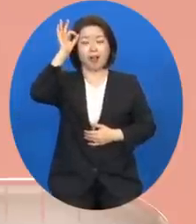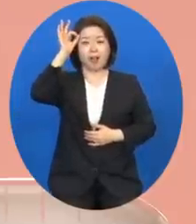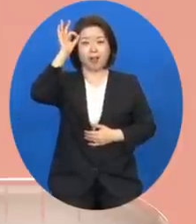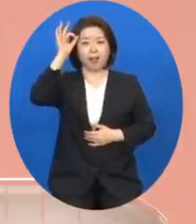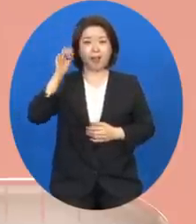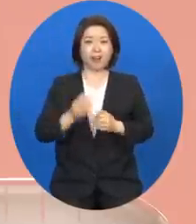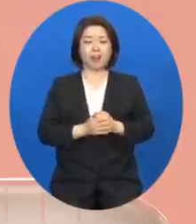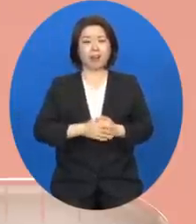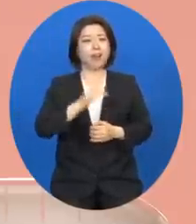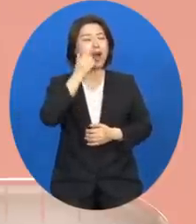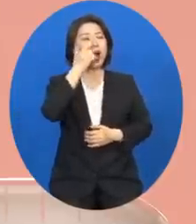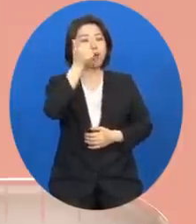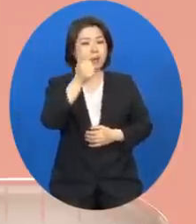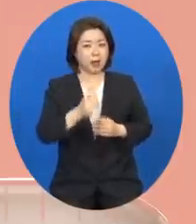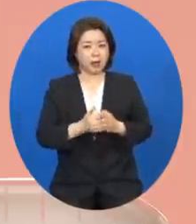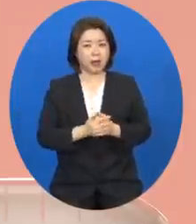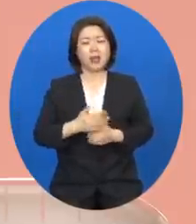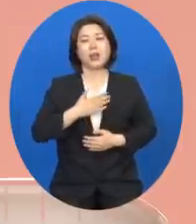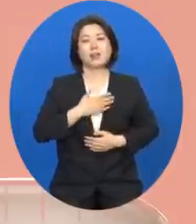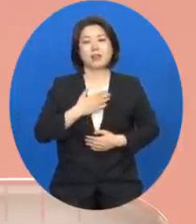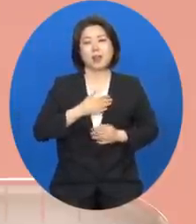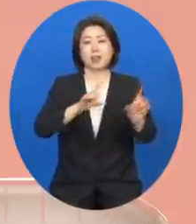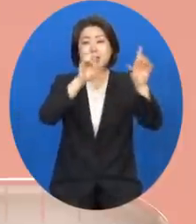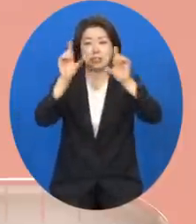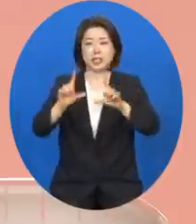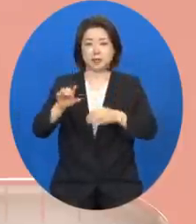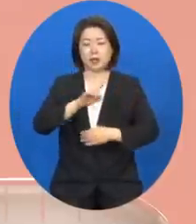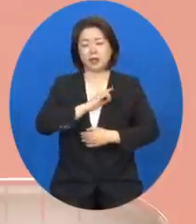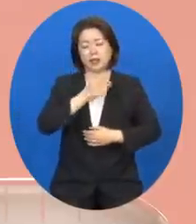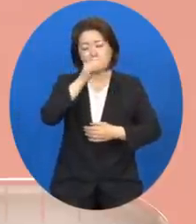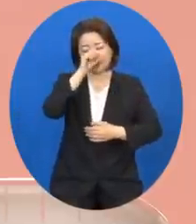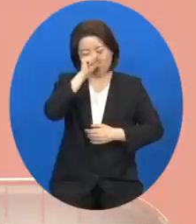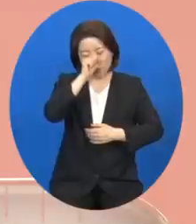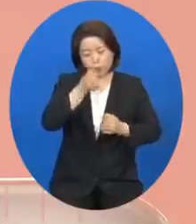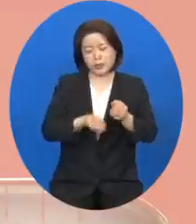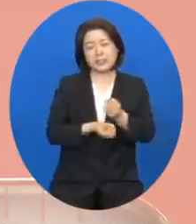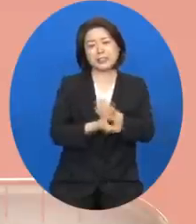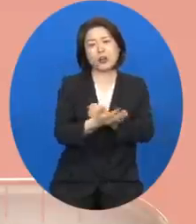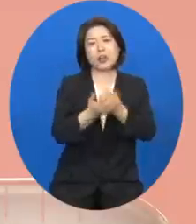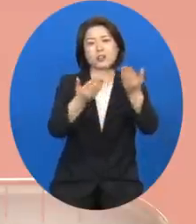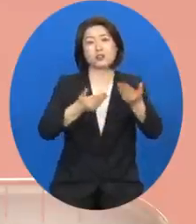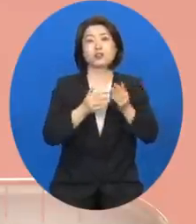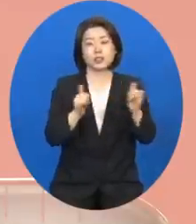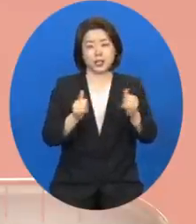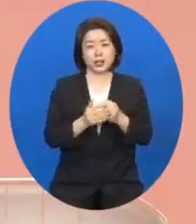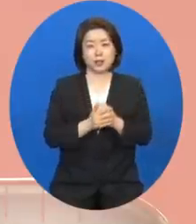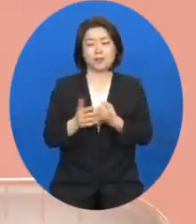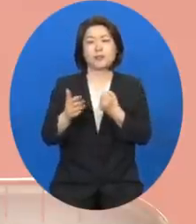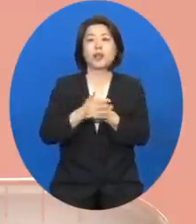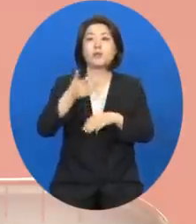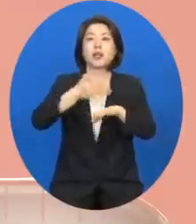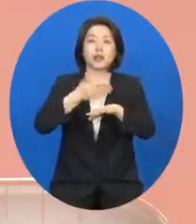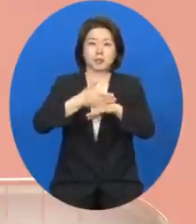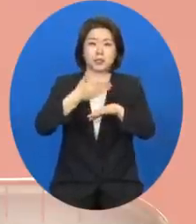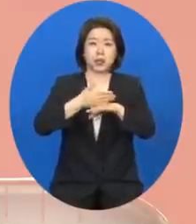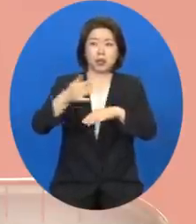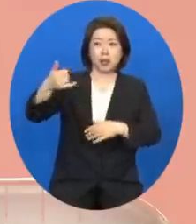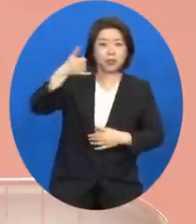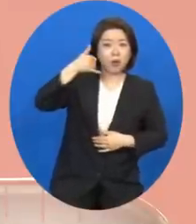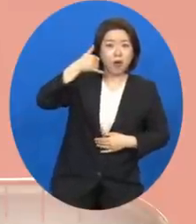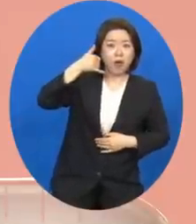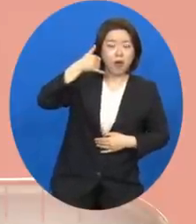나더라고요. 아빠는 나의 삶에 가장 좋은 영향을 끼친 사람이에요. 그래서 감사해요.